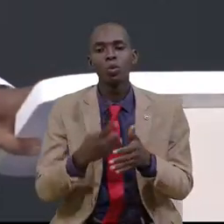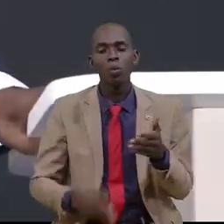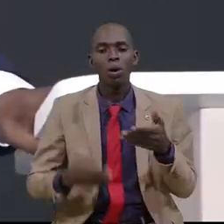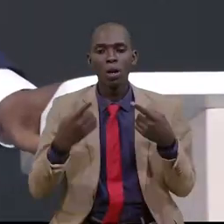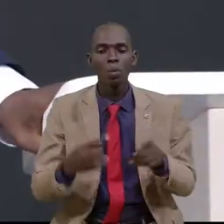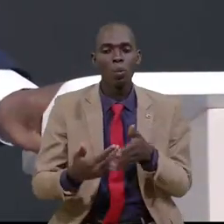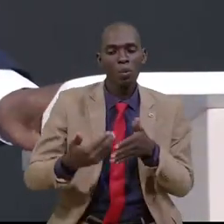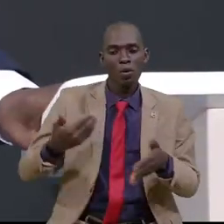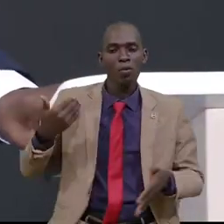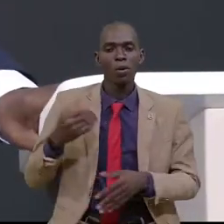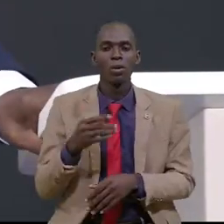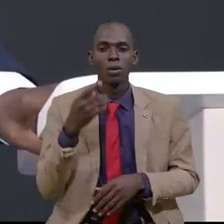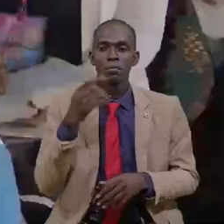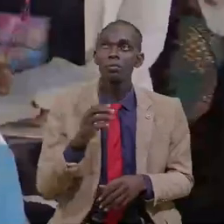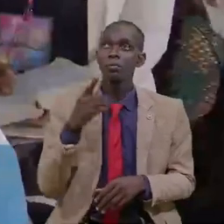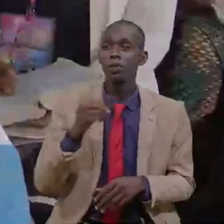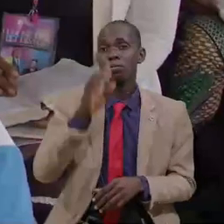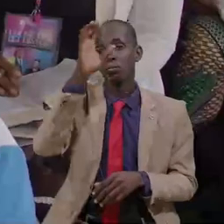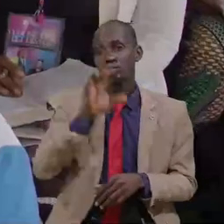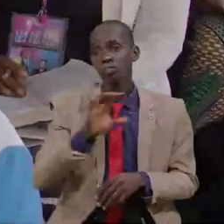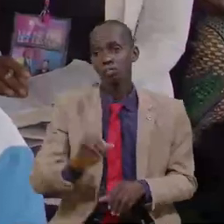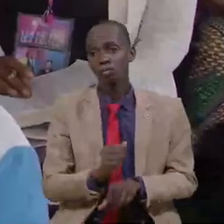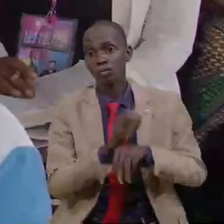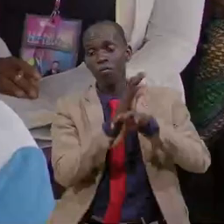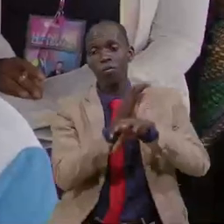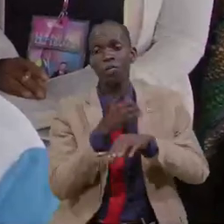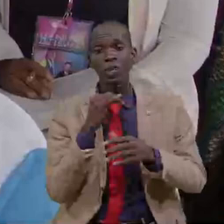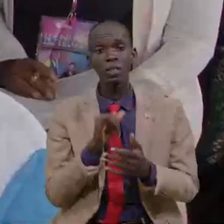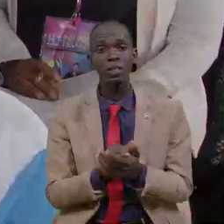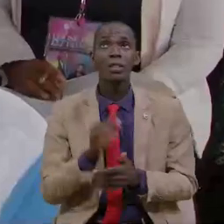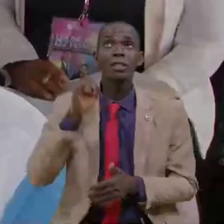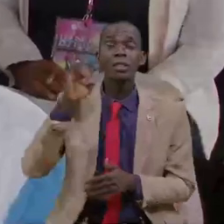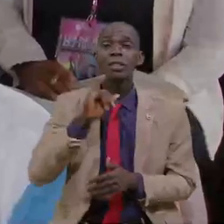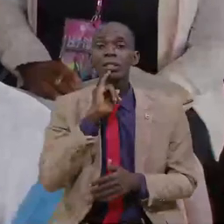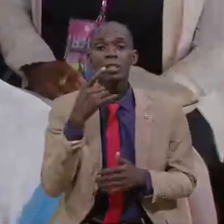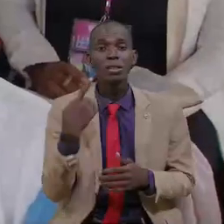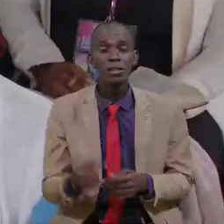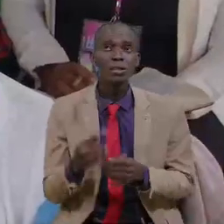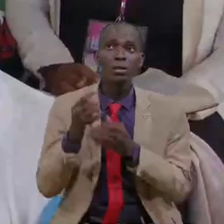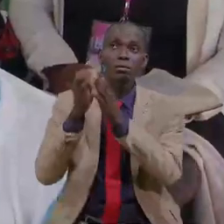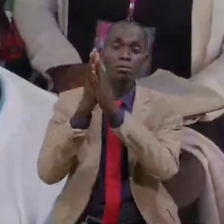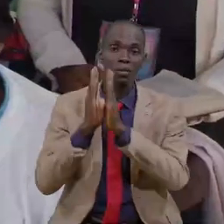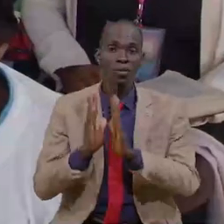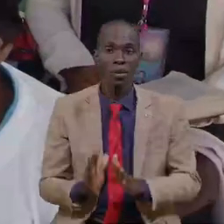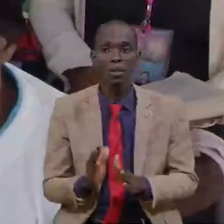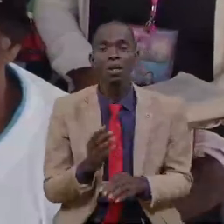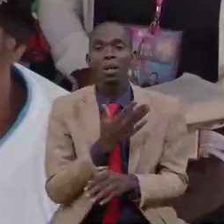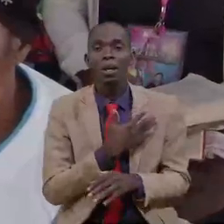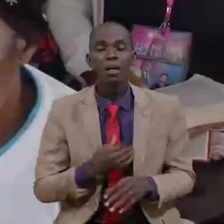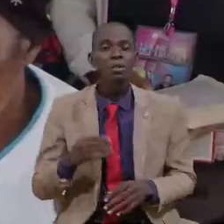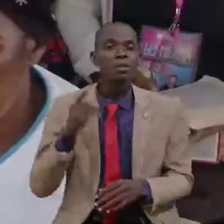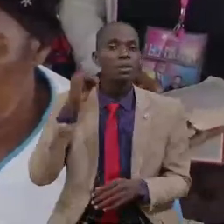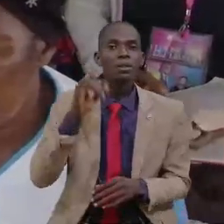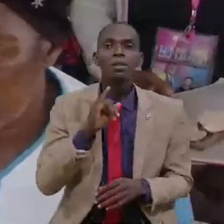la croix et avant le calvaire. Mais dès maintenant qu'il est le médiateur. Il n'est plus